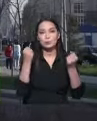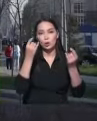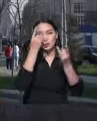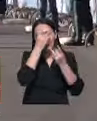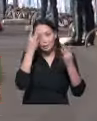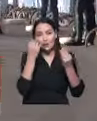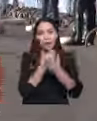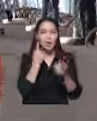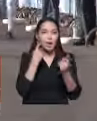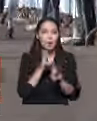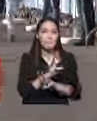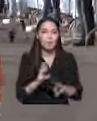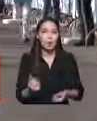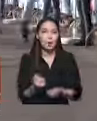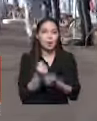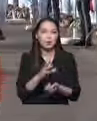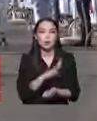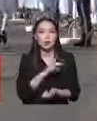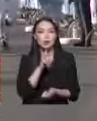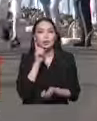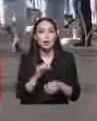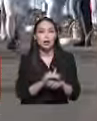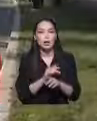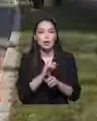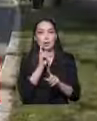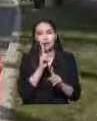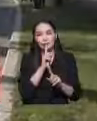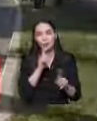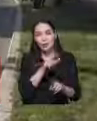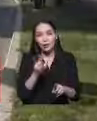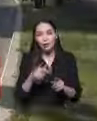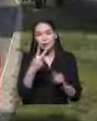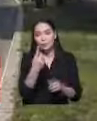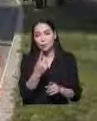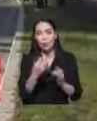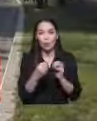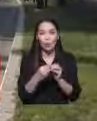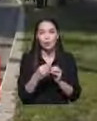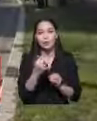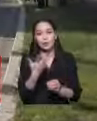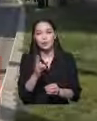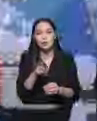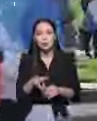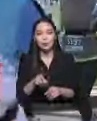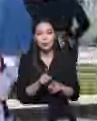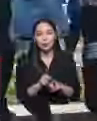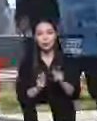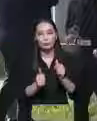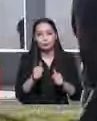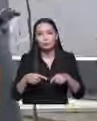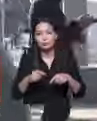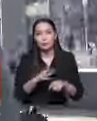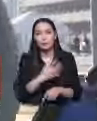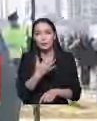және ақпарат министрліктері қолдау көрсетті. Жас ерекшеліктеріне қарай 21, 10 және 5 шақырым қашықтықта бақ сынады, ал 5